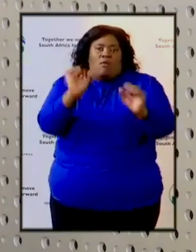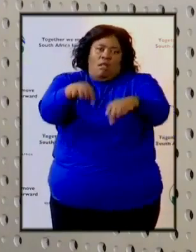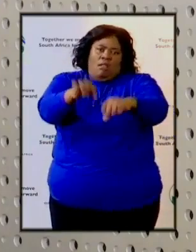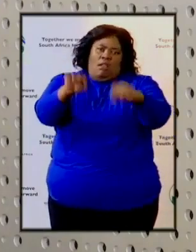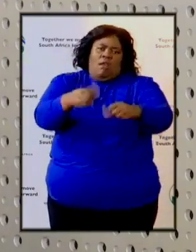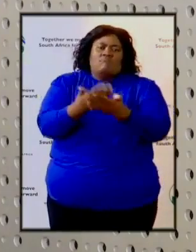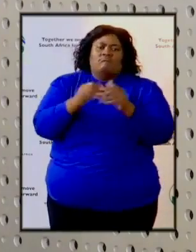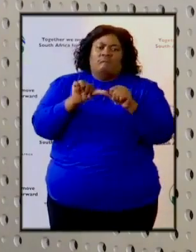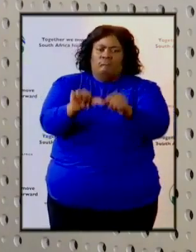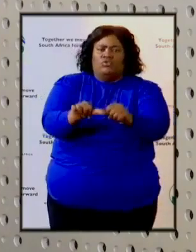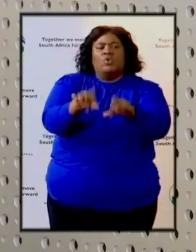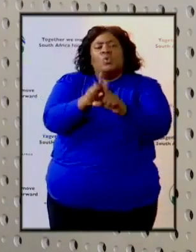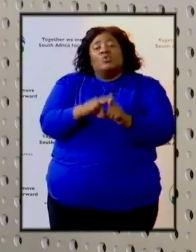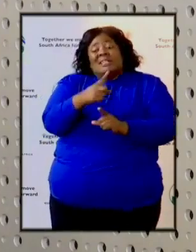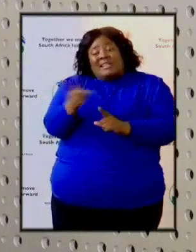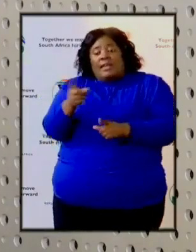nalabo abathengisayo